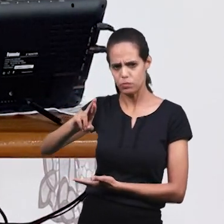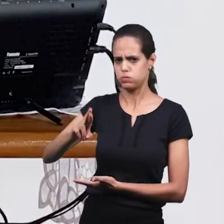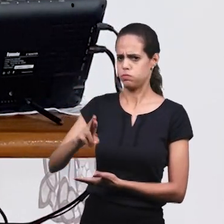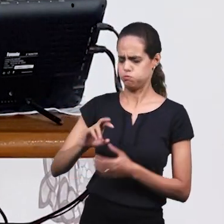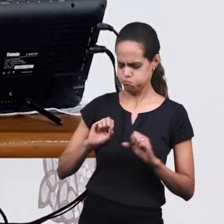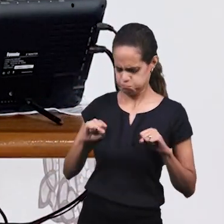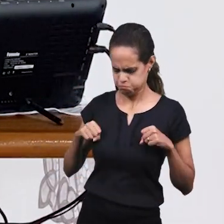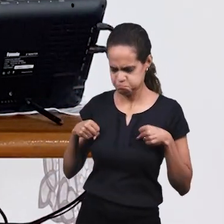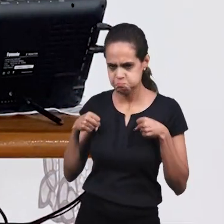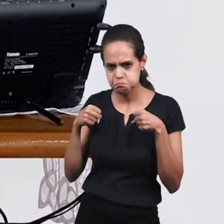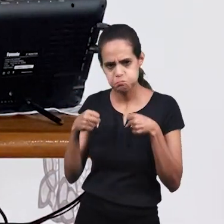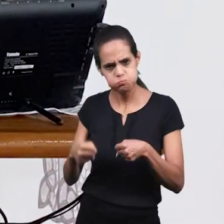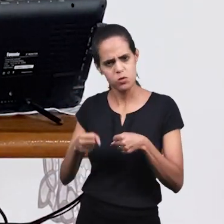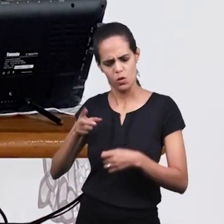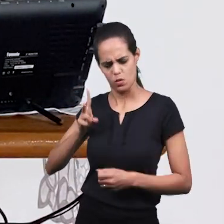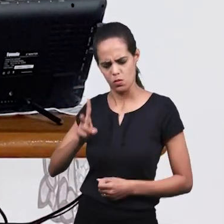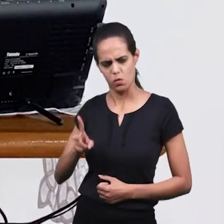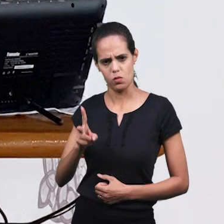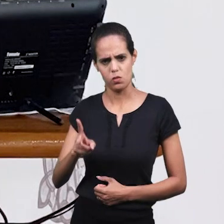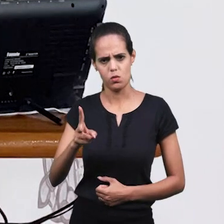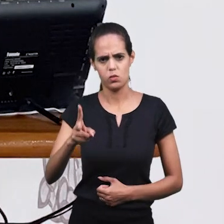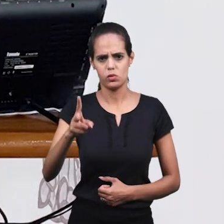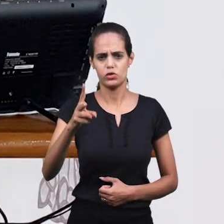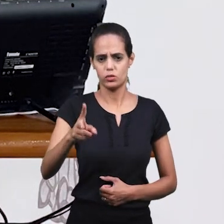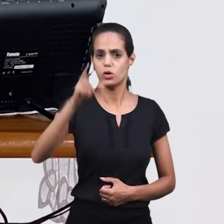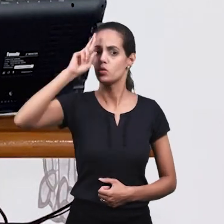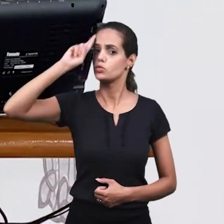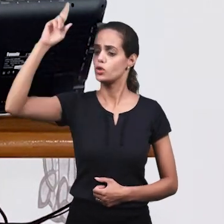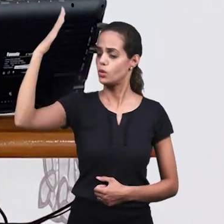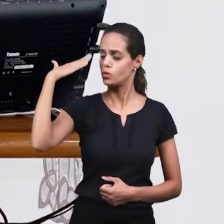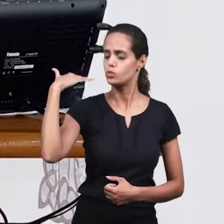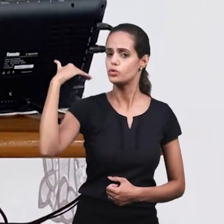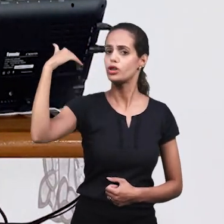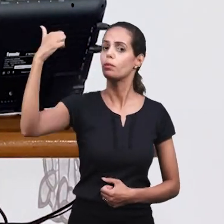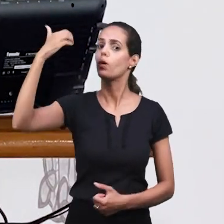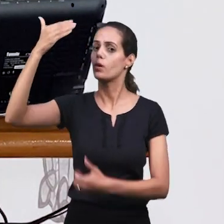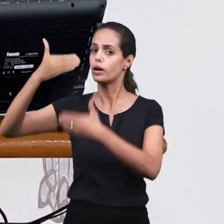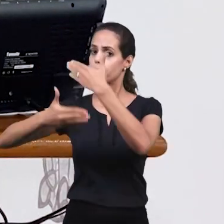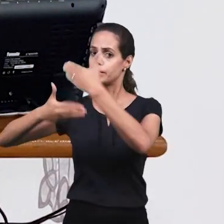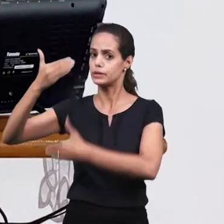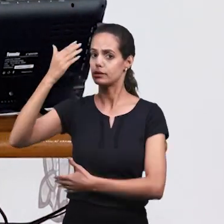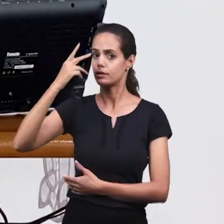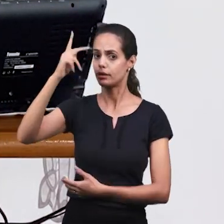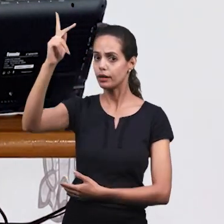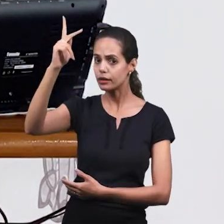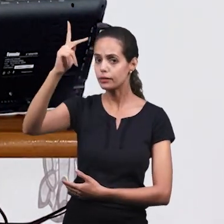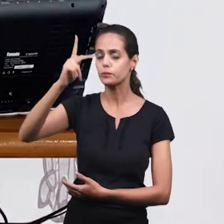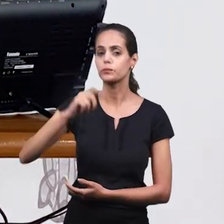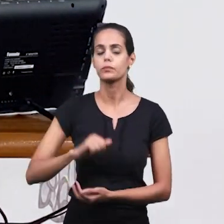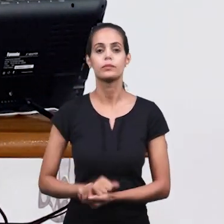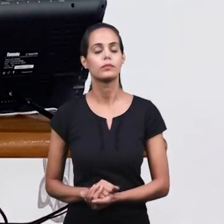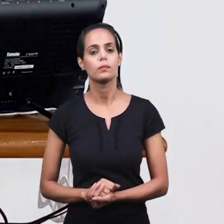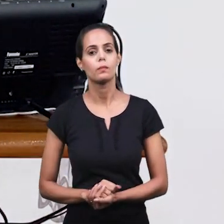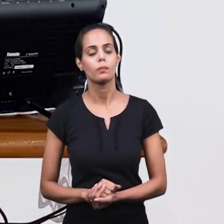nous a appelés. Nous aimerions renforcer cette question en lisant le texte en hébreu